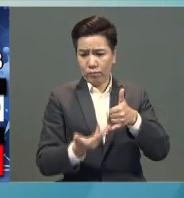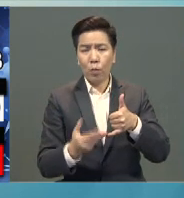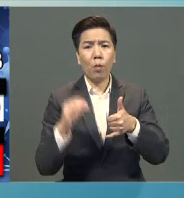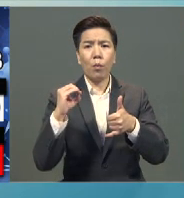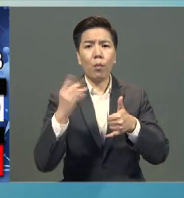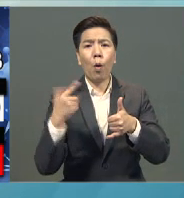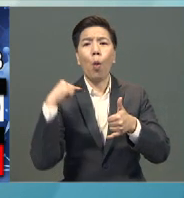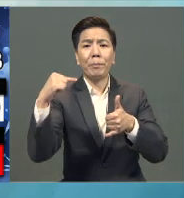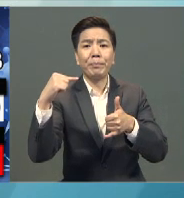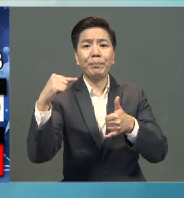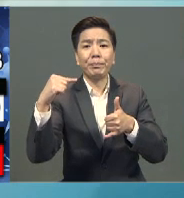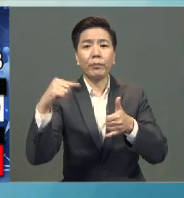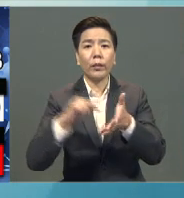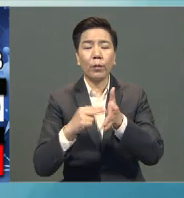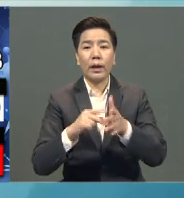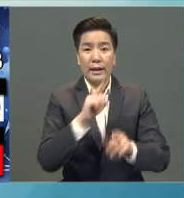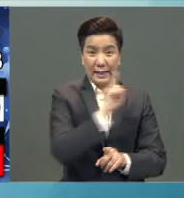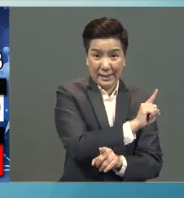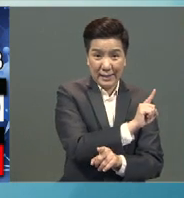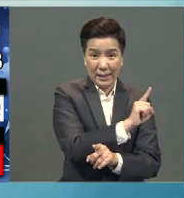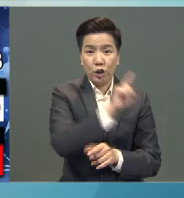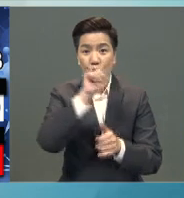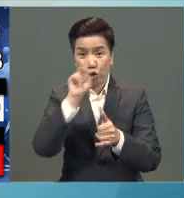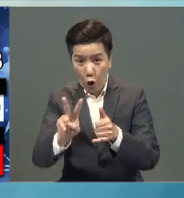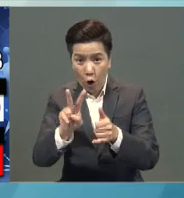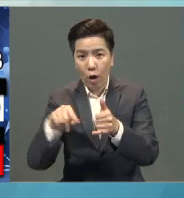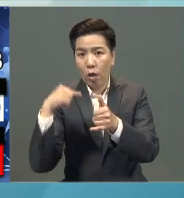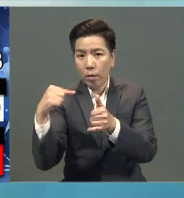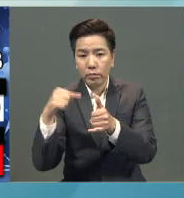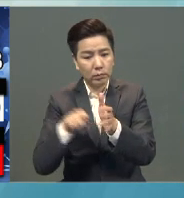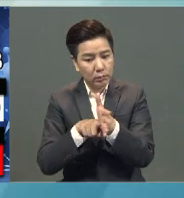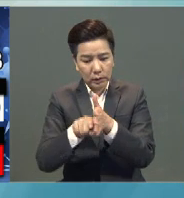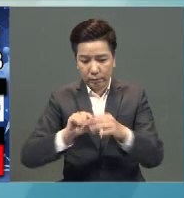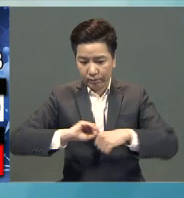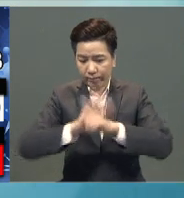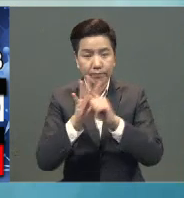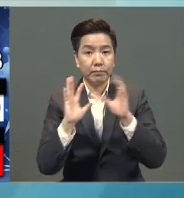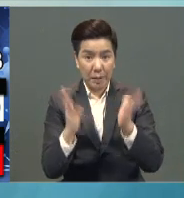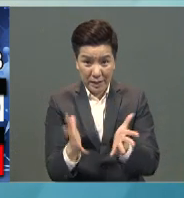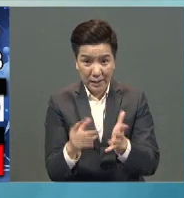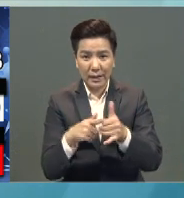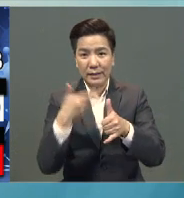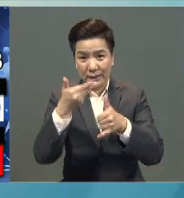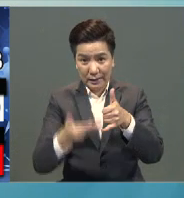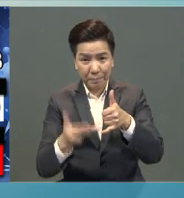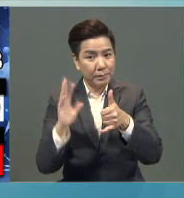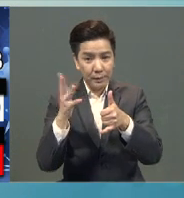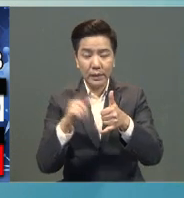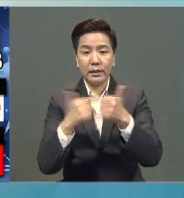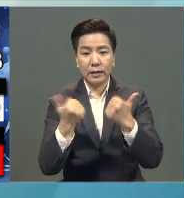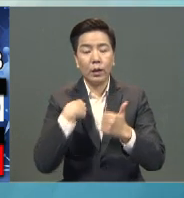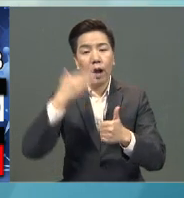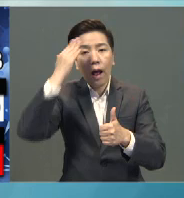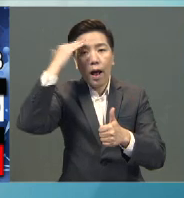บนั่นแสดงว่าเป็นครั้งที่สองว่าท่านทูตผู้นี้ไม่ได้มีเชื้อโควิดเมื่อได้ทราบ